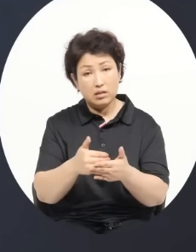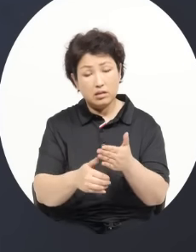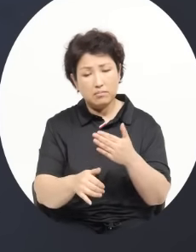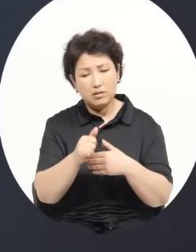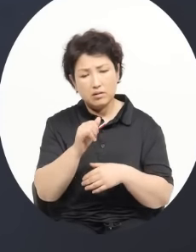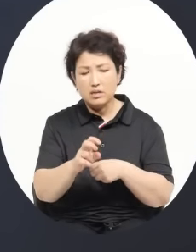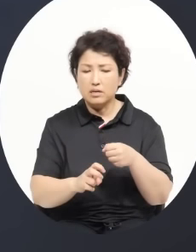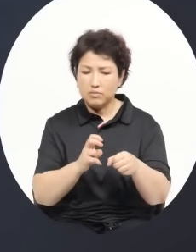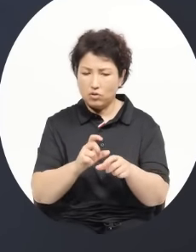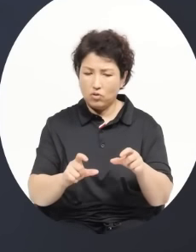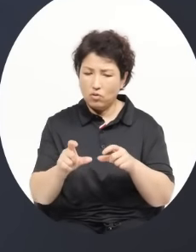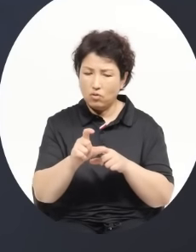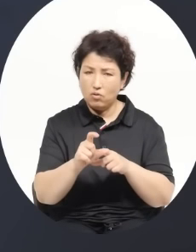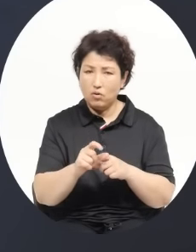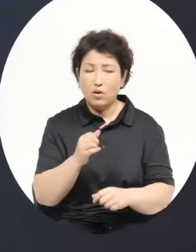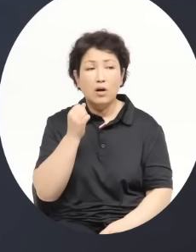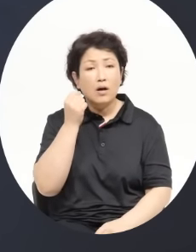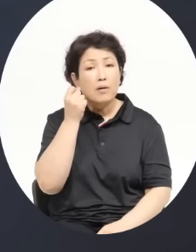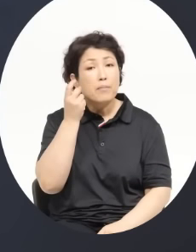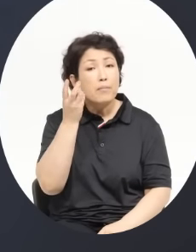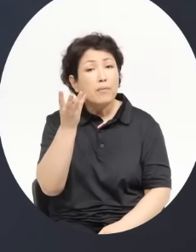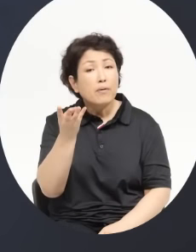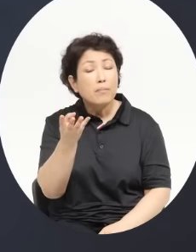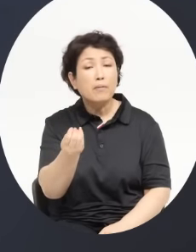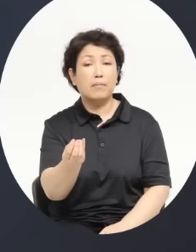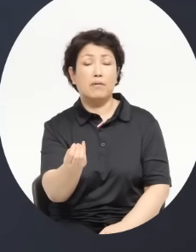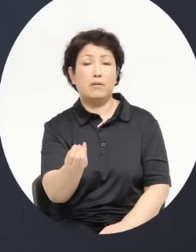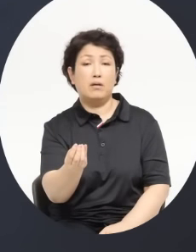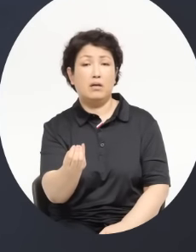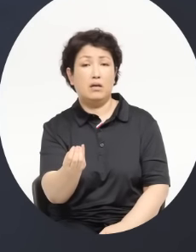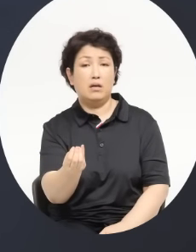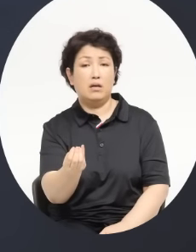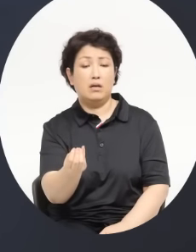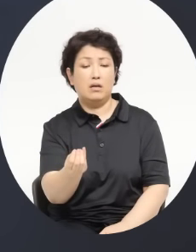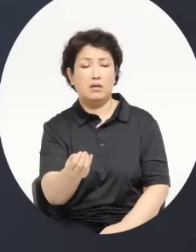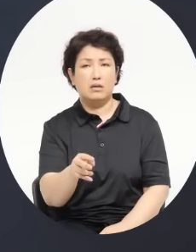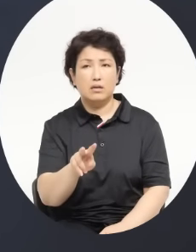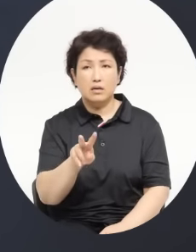네. 그 그러니까 20년이면 몇 개월이에요?